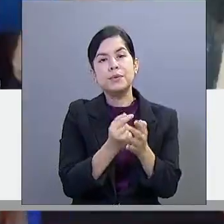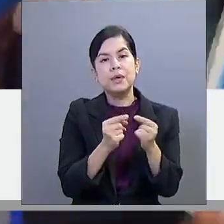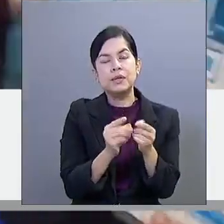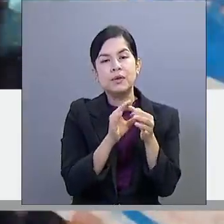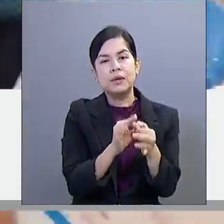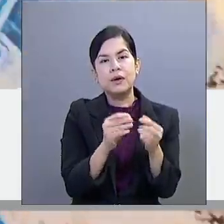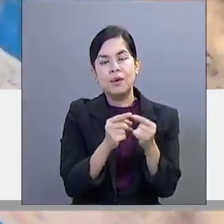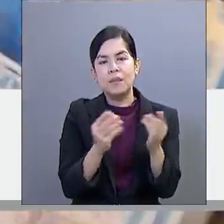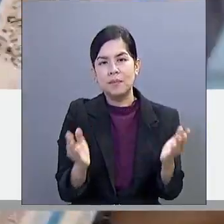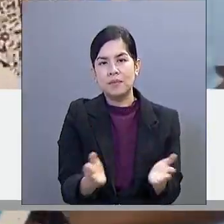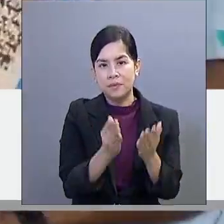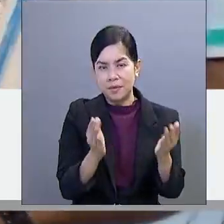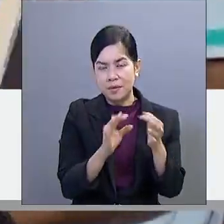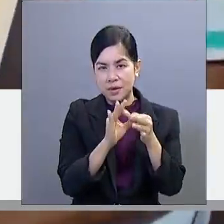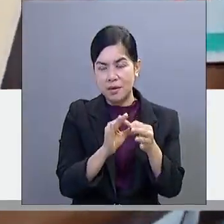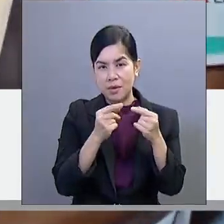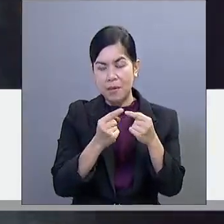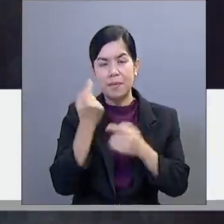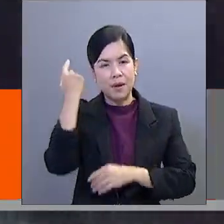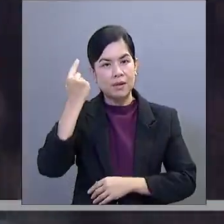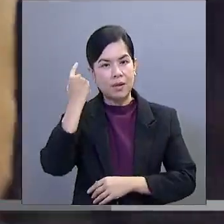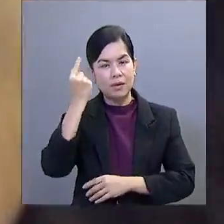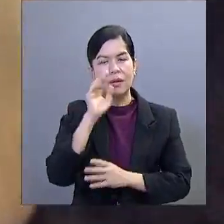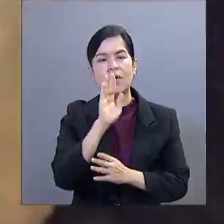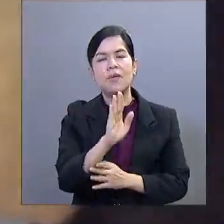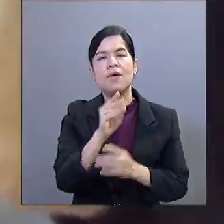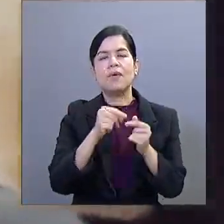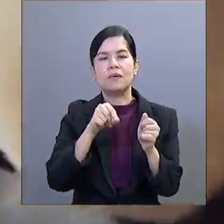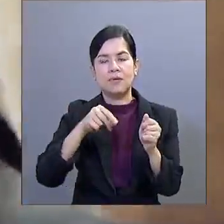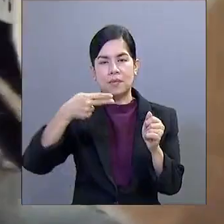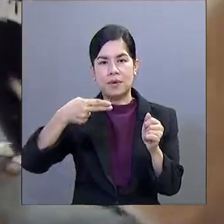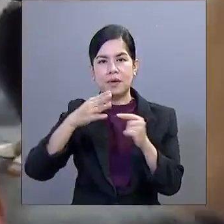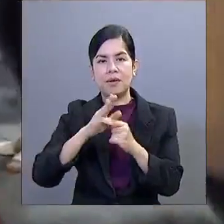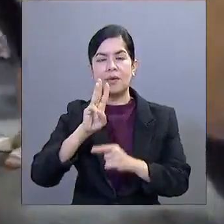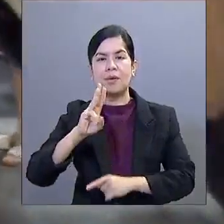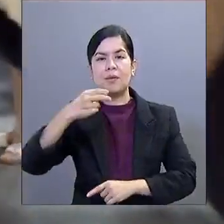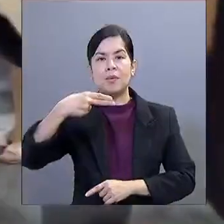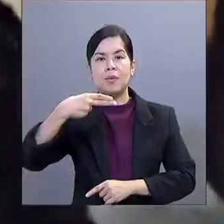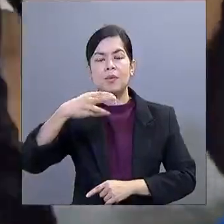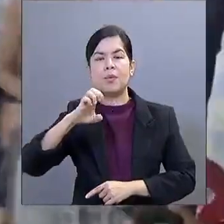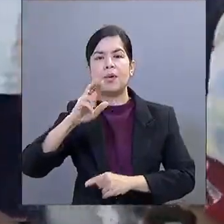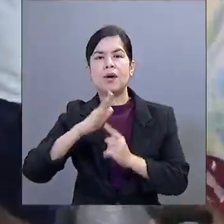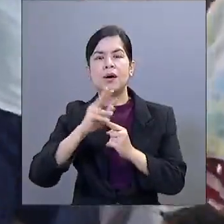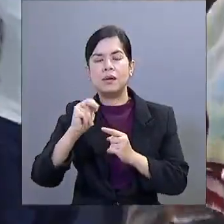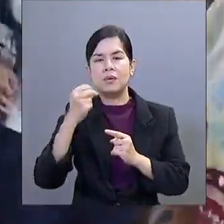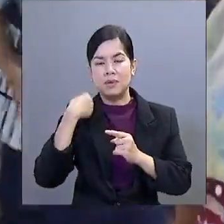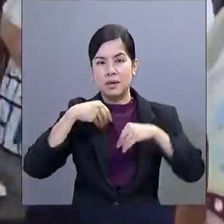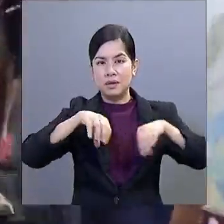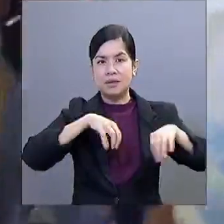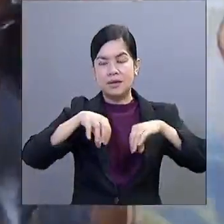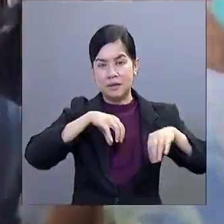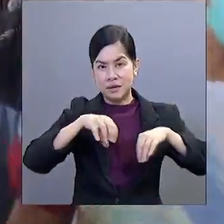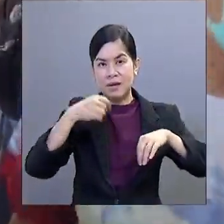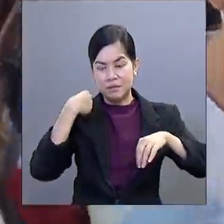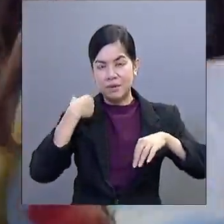ร้านอาหารที่พักโรงแรมทั้ง 8อำเภอในช่วงเทศกาลปีใหม่นะคะเพื่อให้สอดคล้องกับการจัดกิจกรรม 365